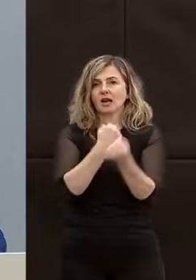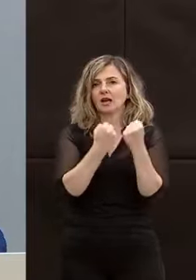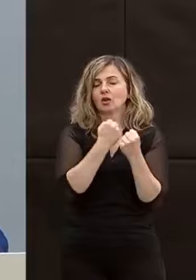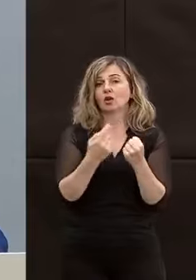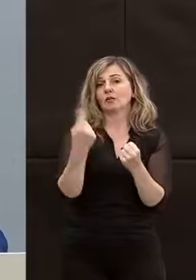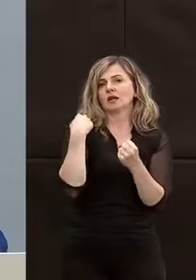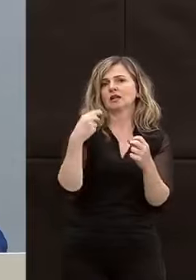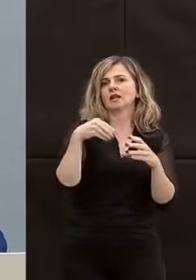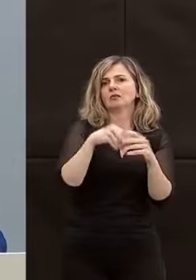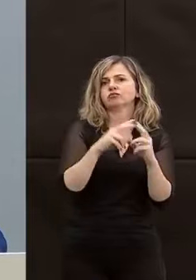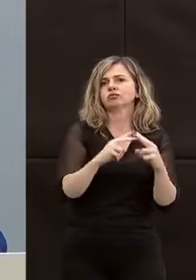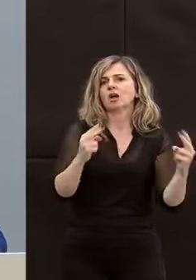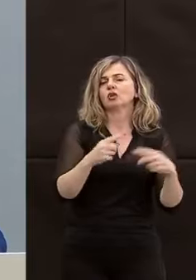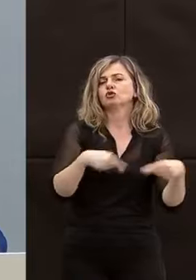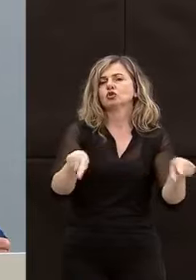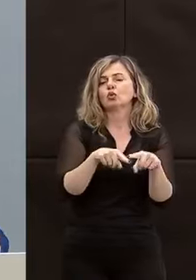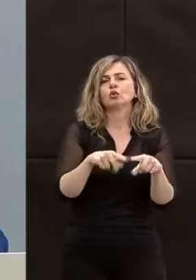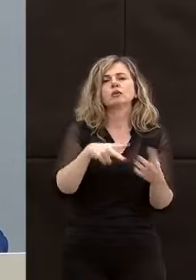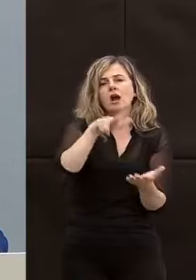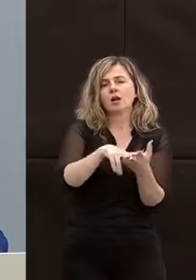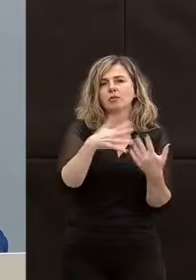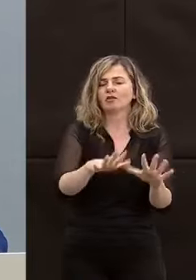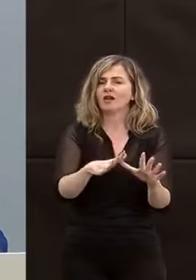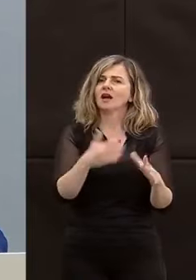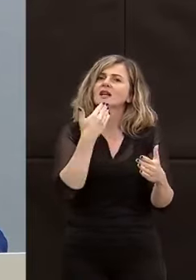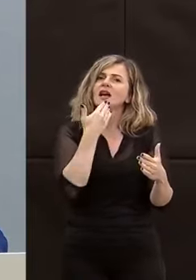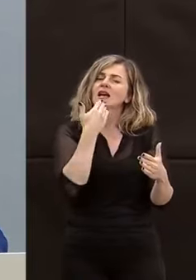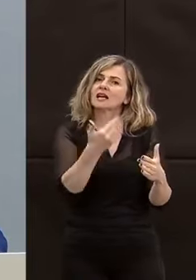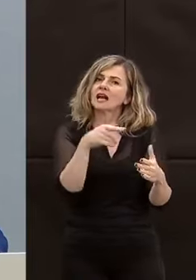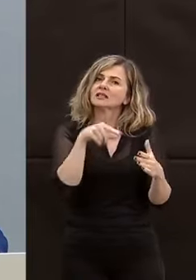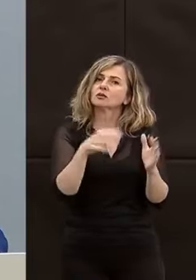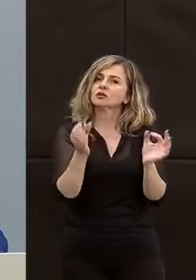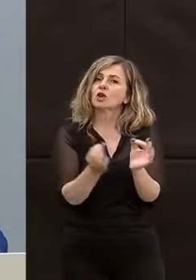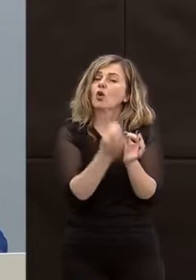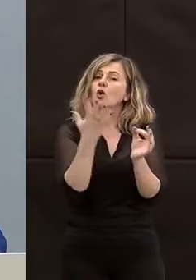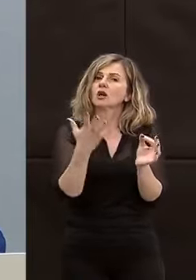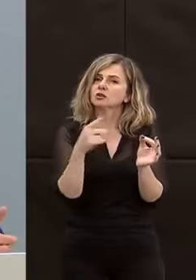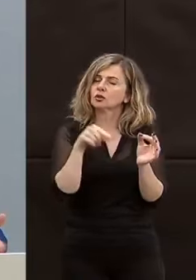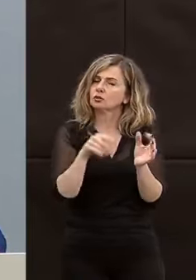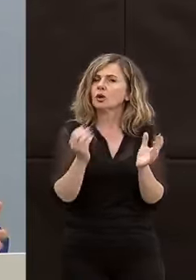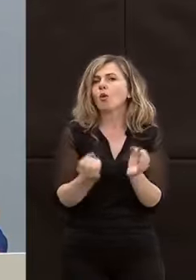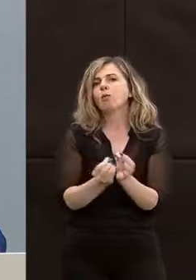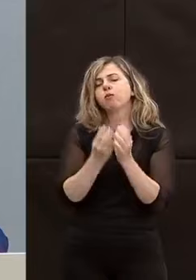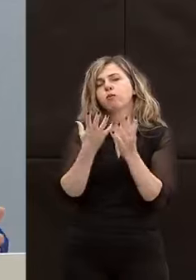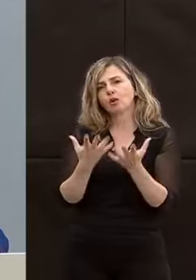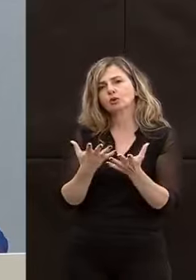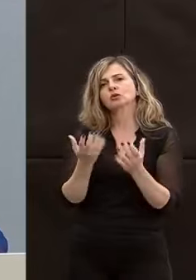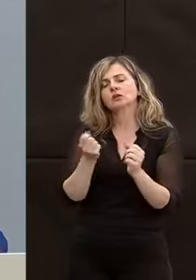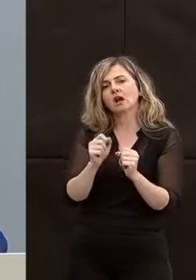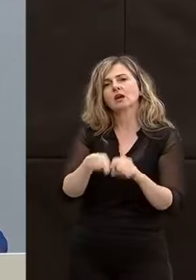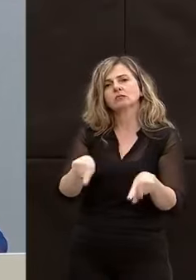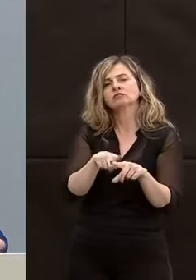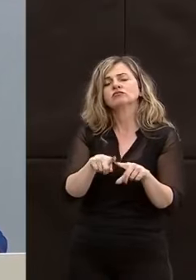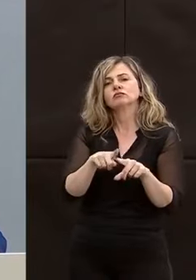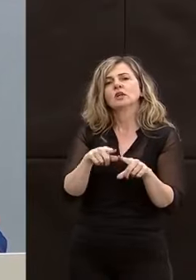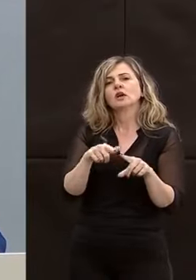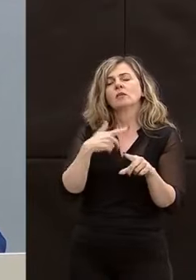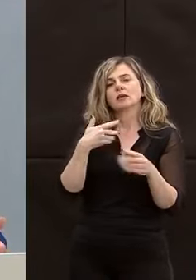è stata approvata grazie per questa occasione per questa opportunità anche per